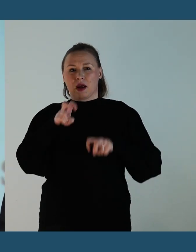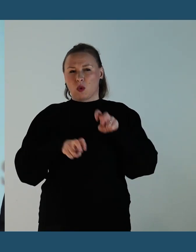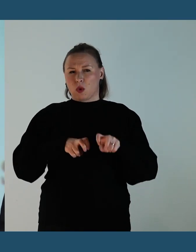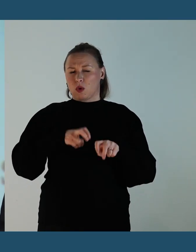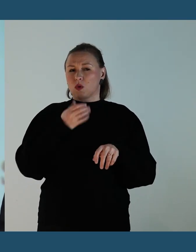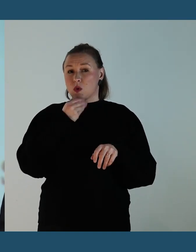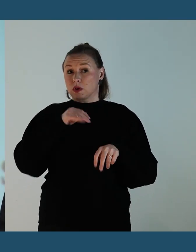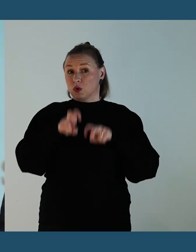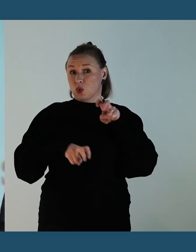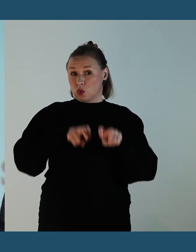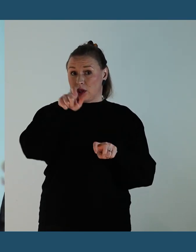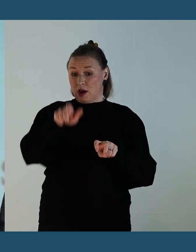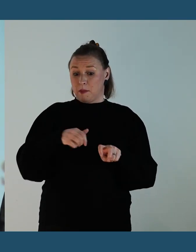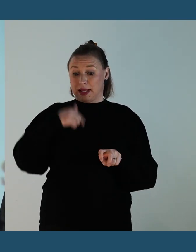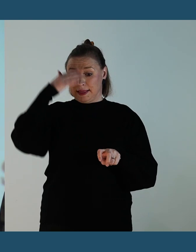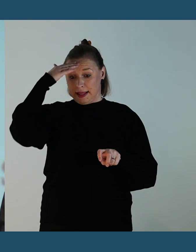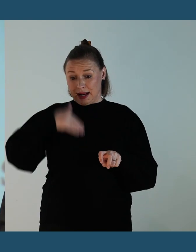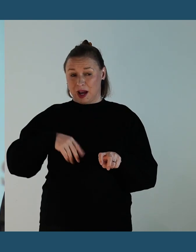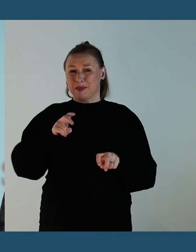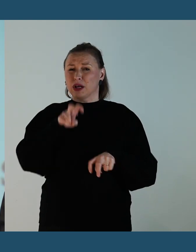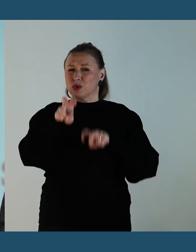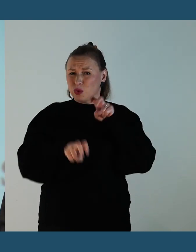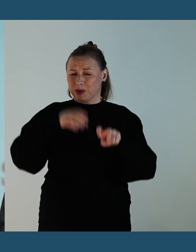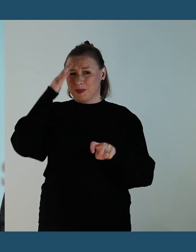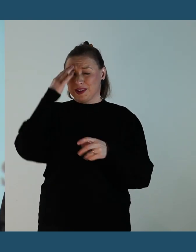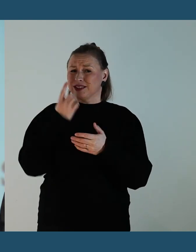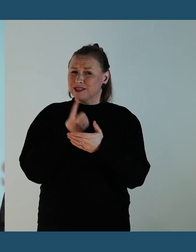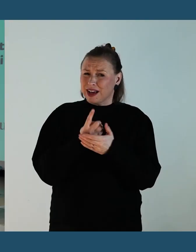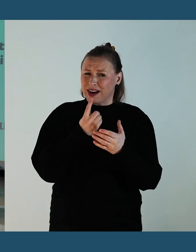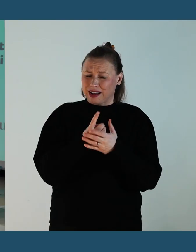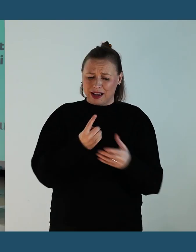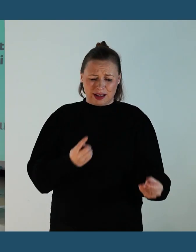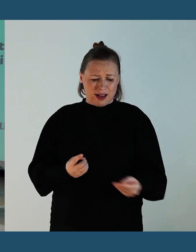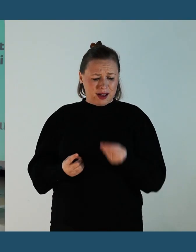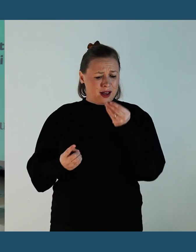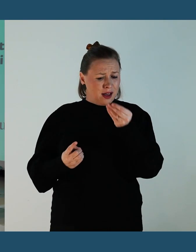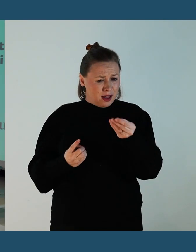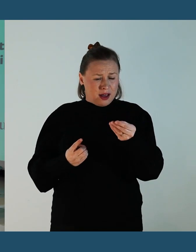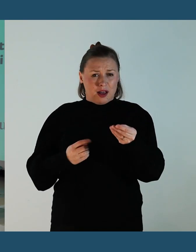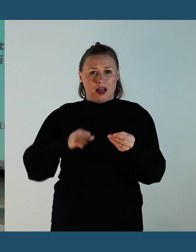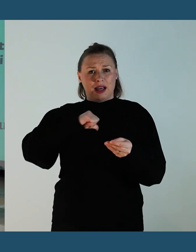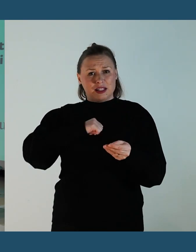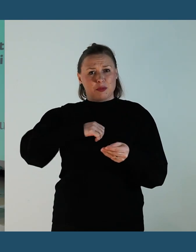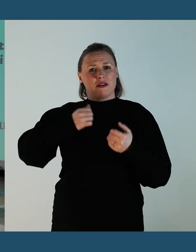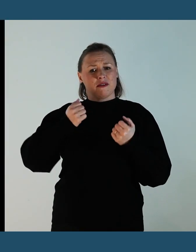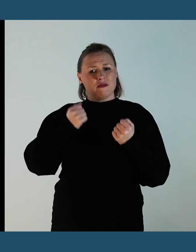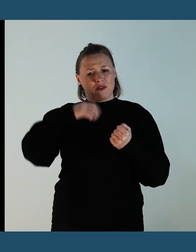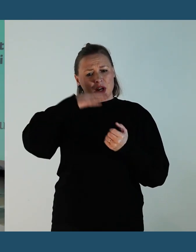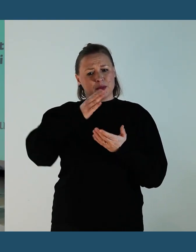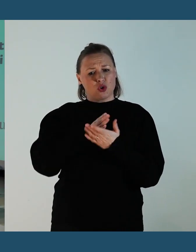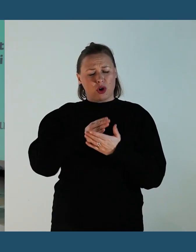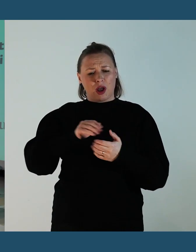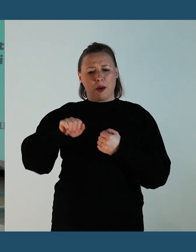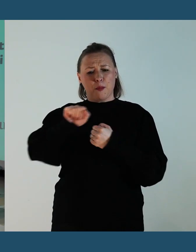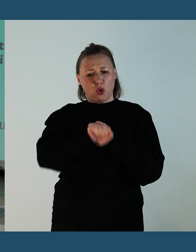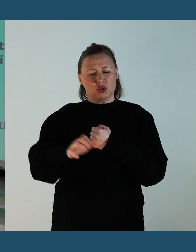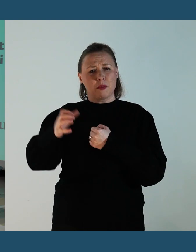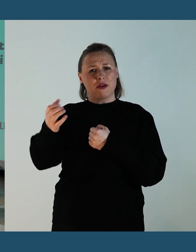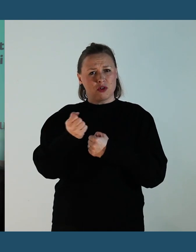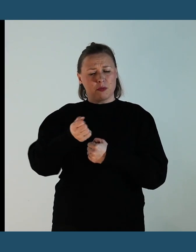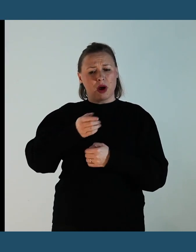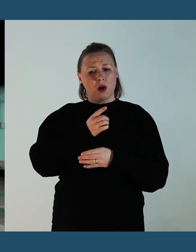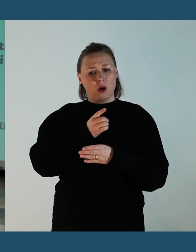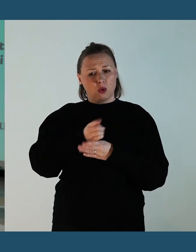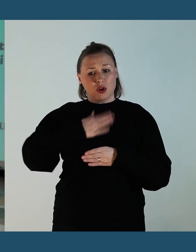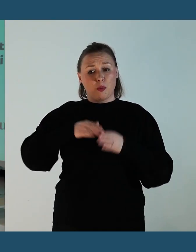todella tärkeää, että pystyy myös ikään kuin itse vahvana ihmisoikeuksien puolustajana vetoamaan siihen tutkimustietoon. Ja minusta aika